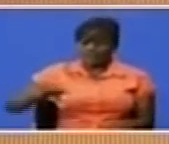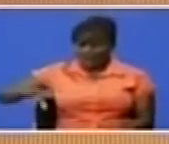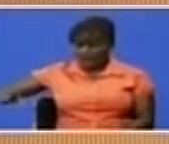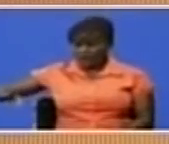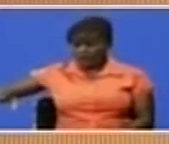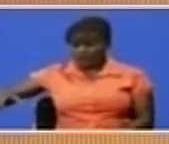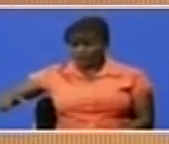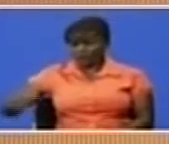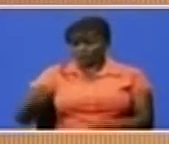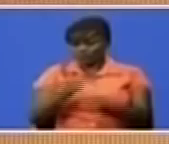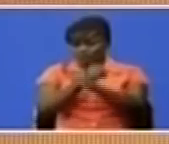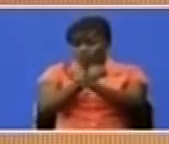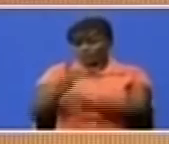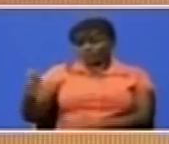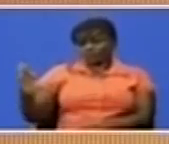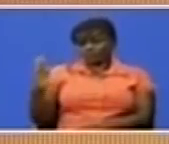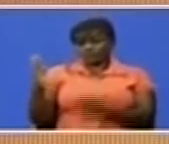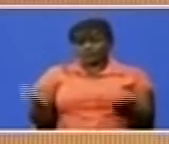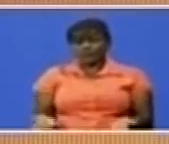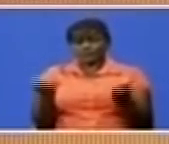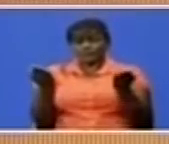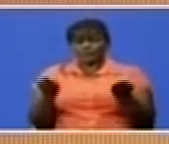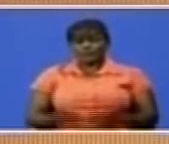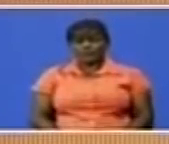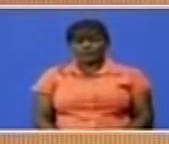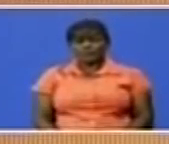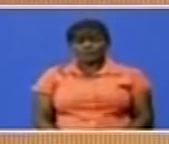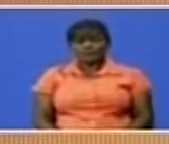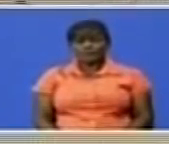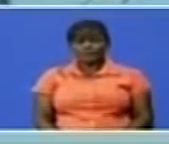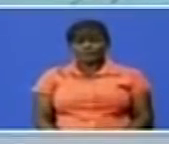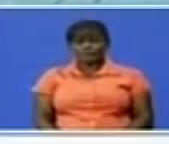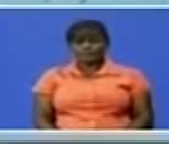ikijiandaa kulinda usalama. Agnes Penda anaarifu.